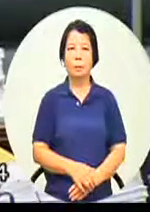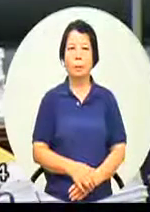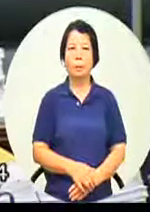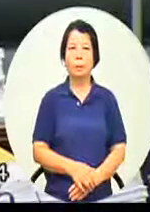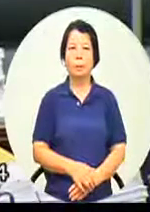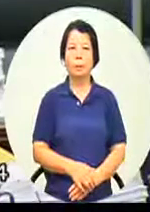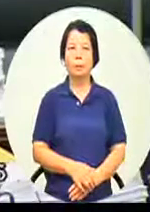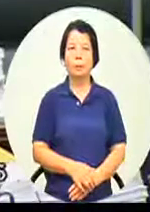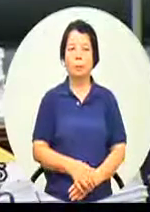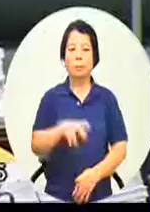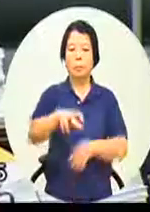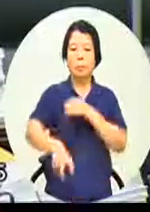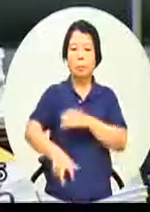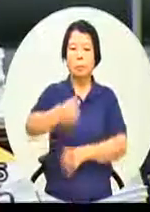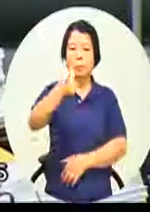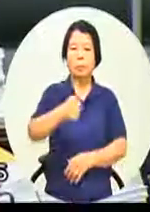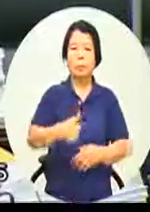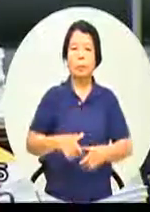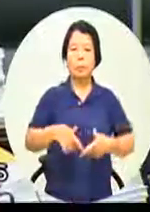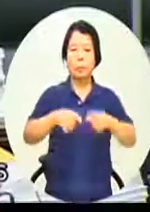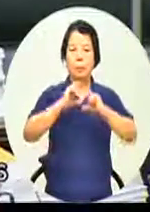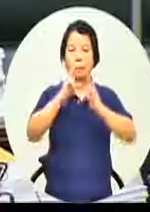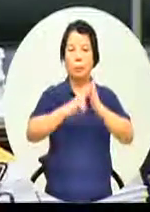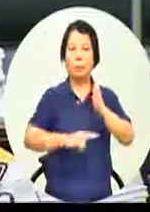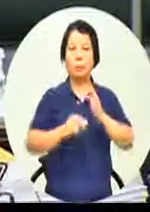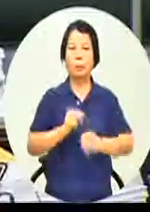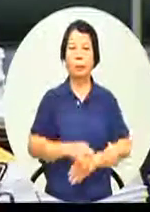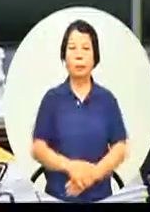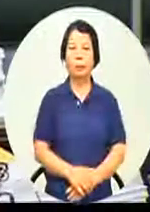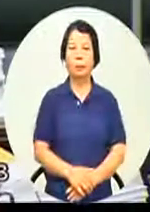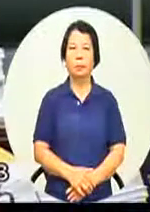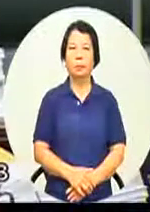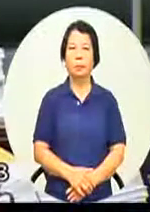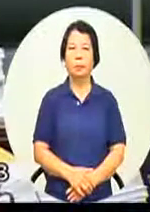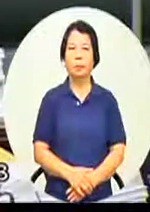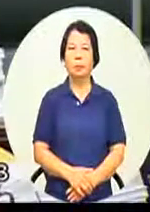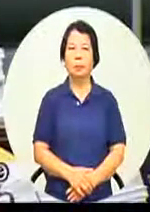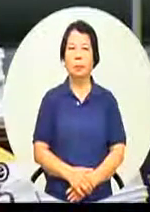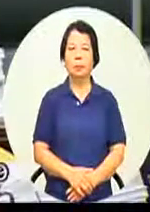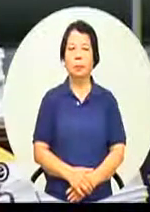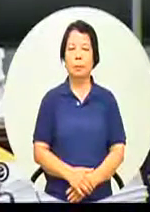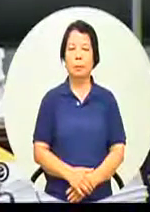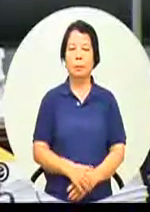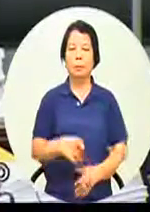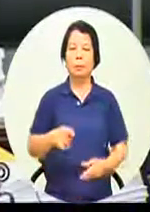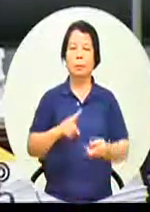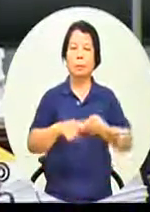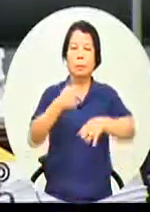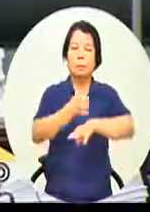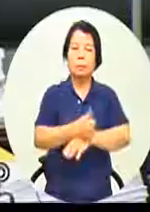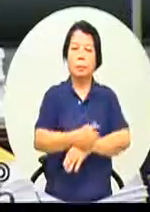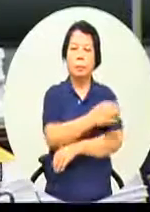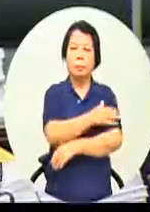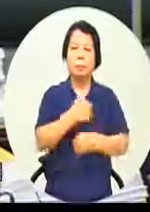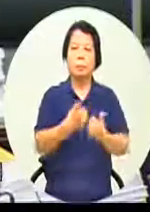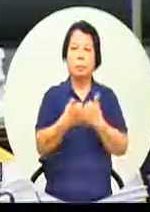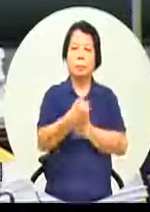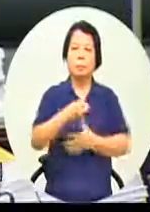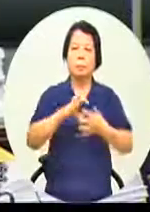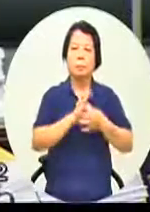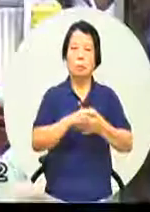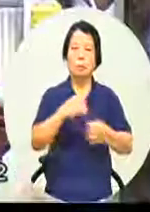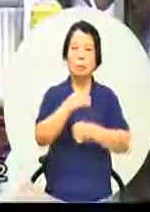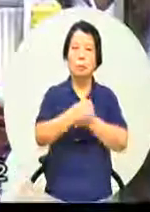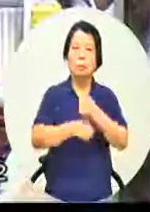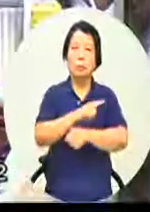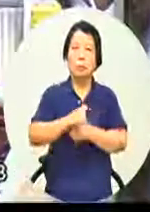处长是啊，好，处长答复。 处长，你带决的吗？ 谢谢主席，谢谢陈议员关心我们动保的